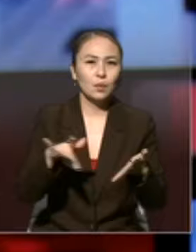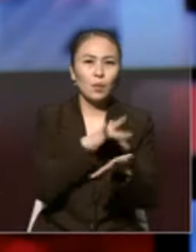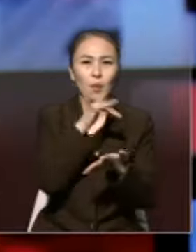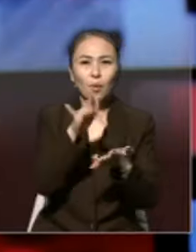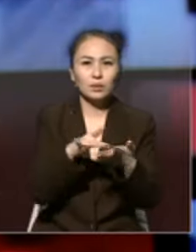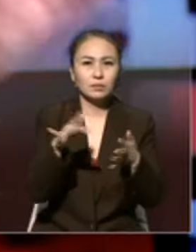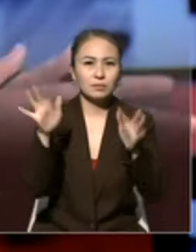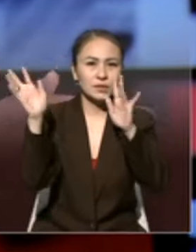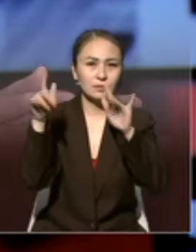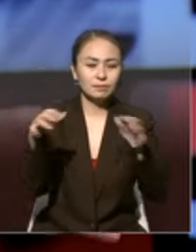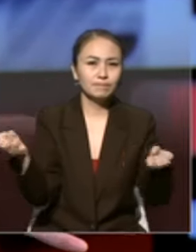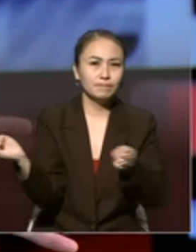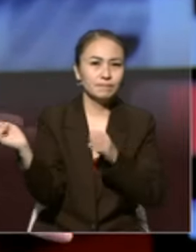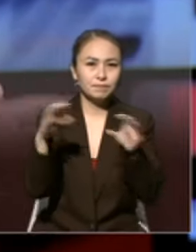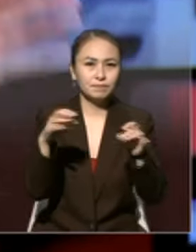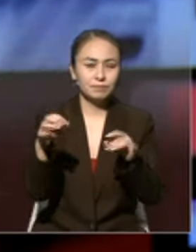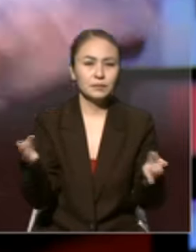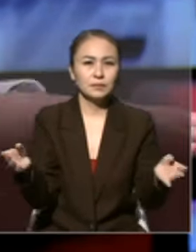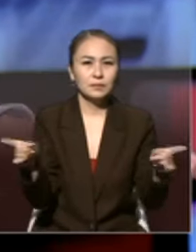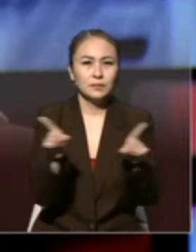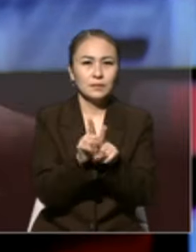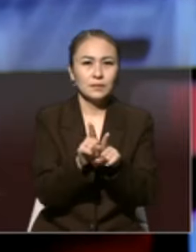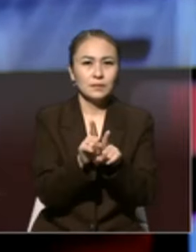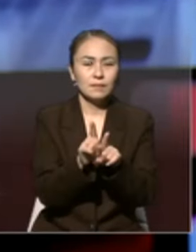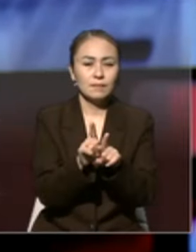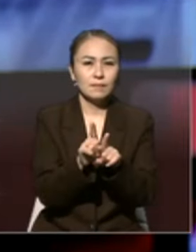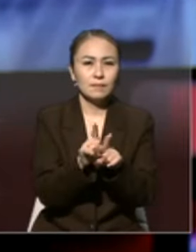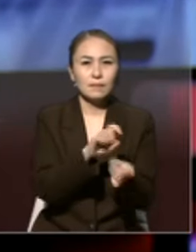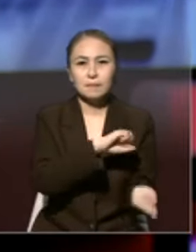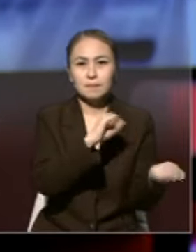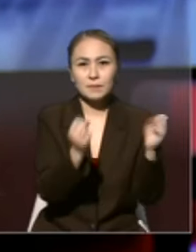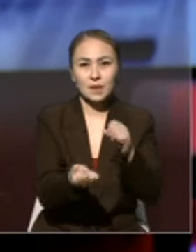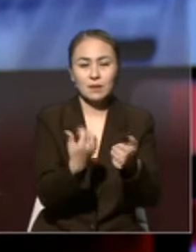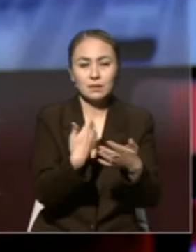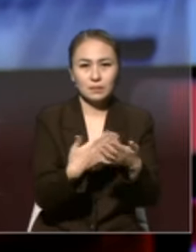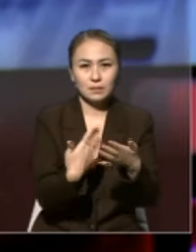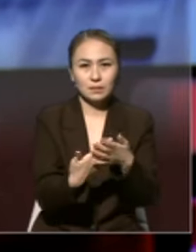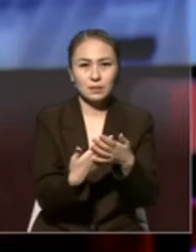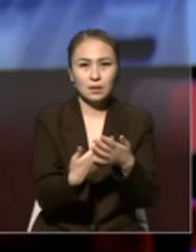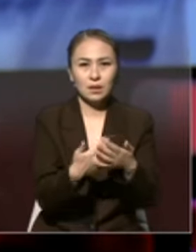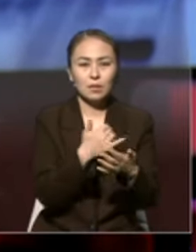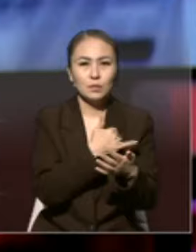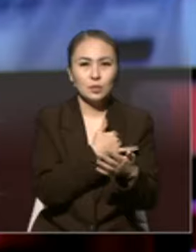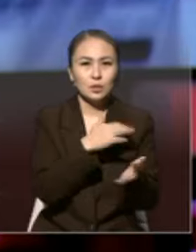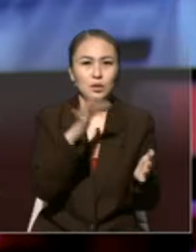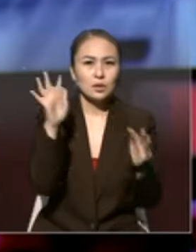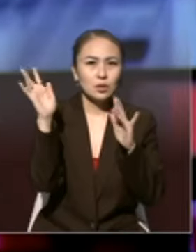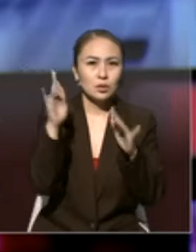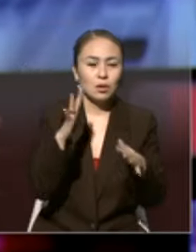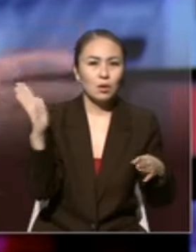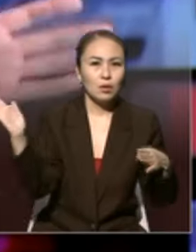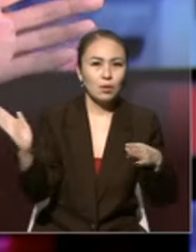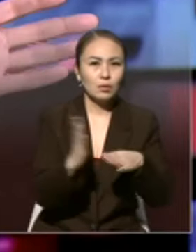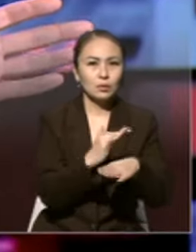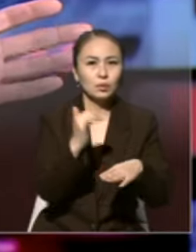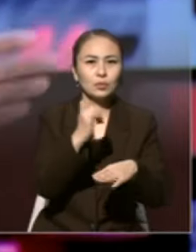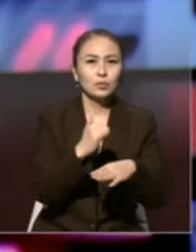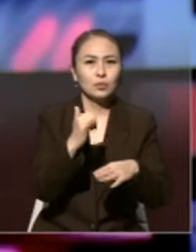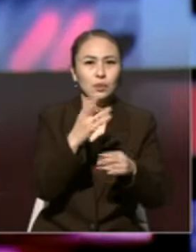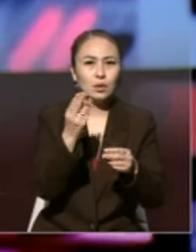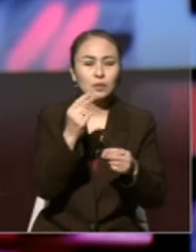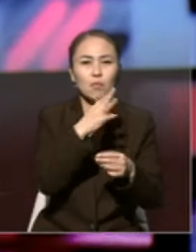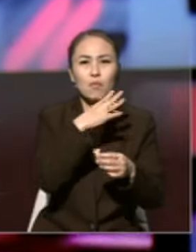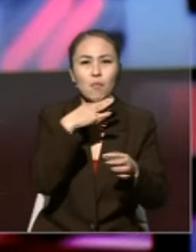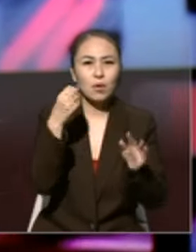қардың сол жерге аппаратта жаңағыда көміп тастайды, жаңағыда апарып нетеді. Ал енді біздер осы қарды шығару үшін қаншама қыруар ақша жинаймыз.